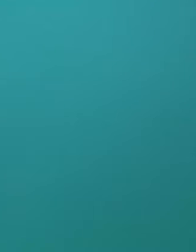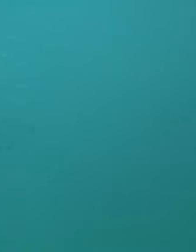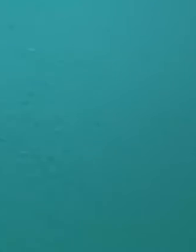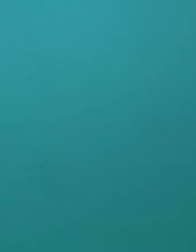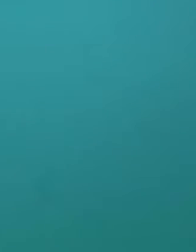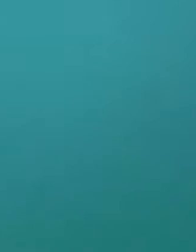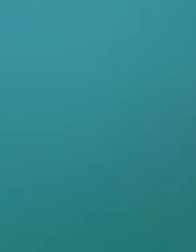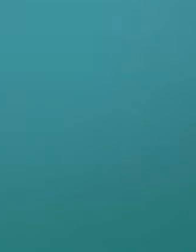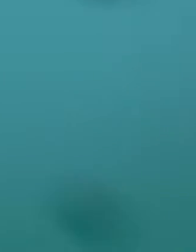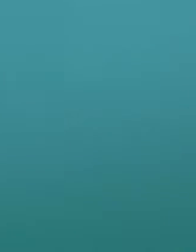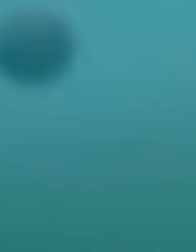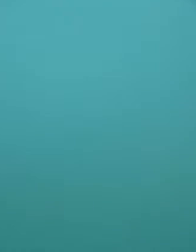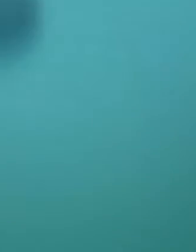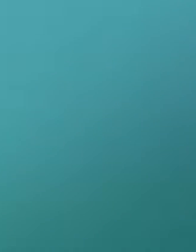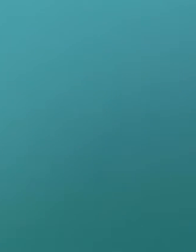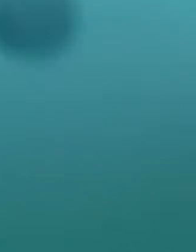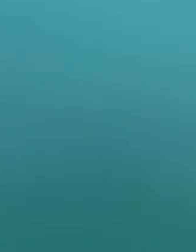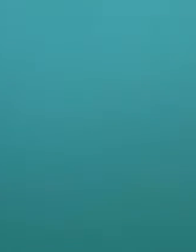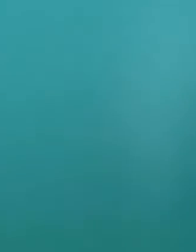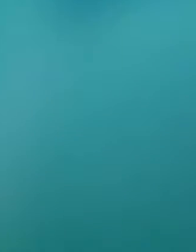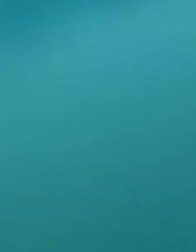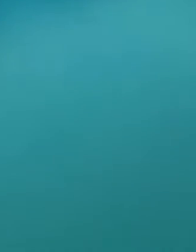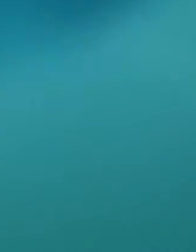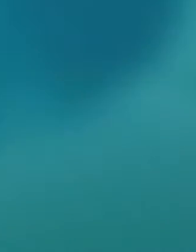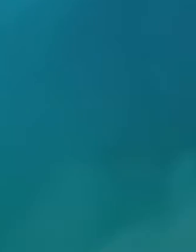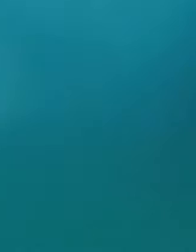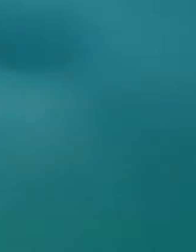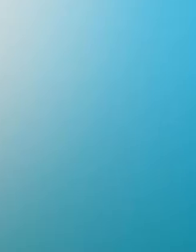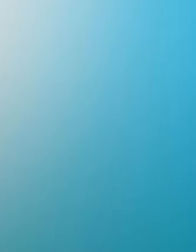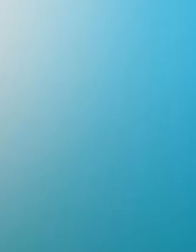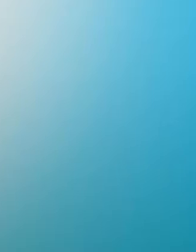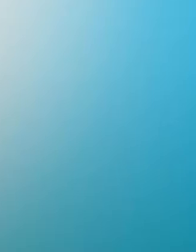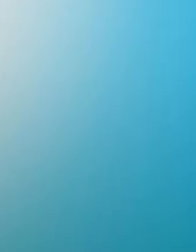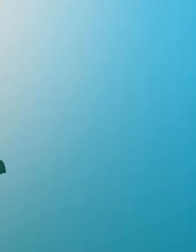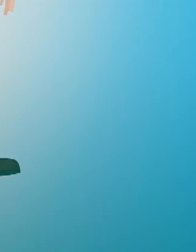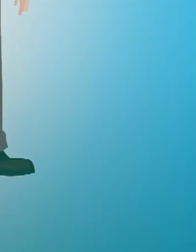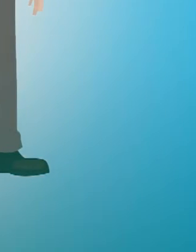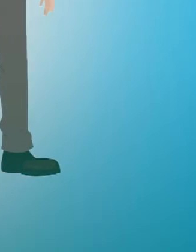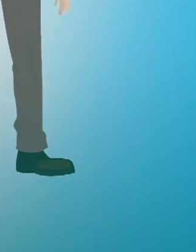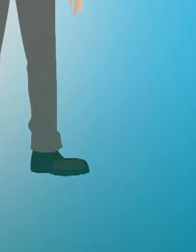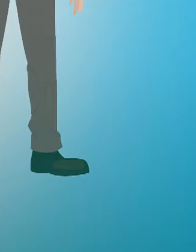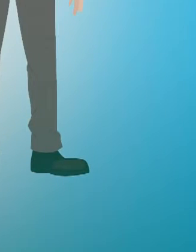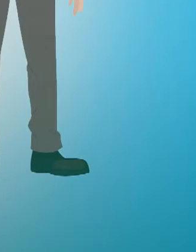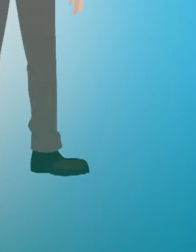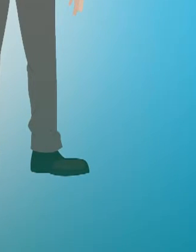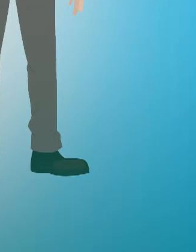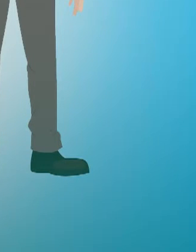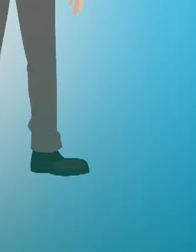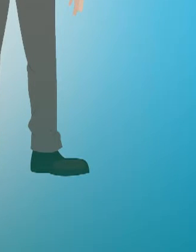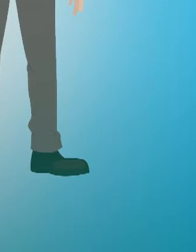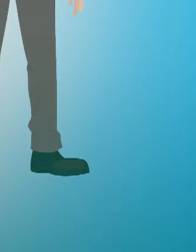কিভাবে করোনা ভাইরাস একজন থেকে আরেকজনের শরীরে ছড়ায় তা আমাদের সবার জানা প্রয়োজন। দেশে আশঙ্কাজনক হারে বাড়ছে করোনা